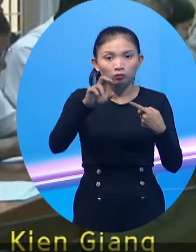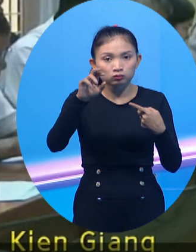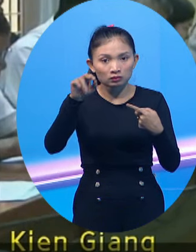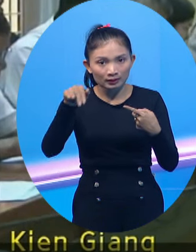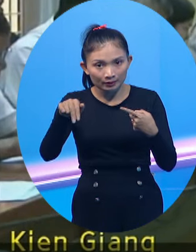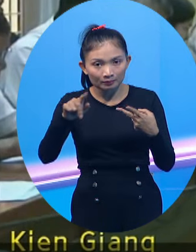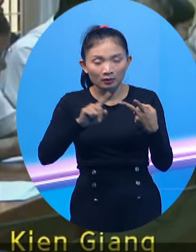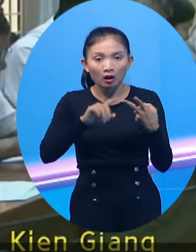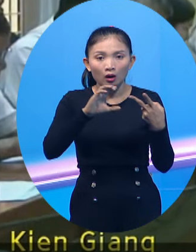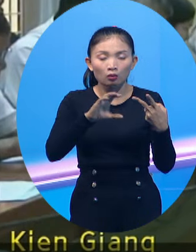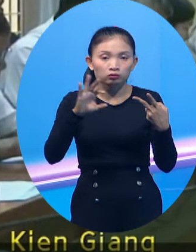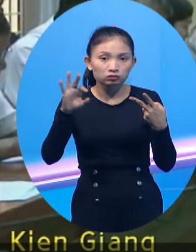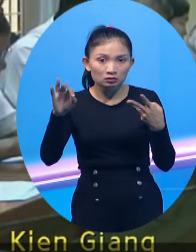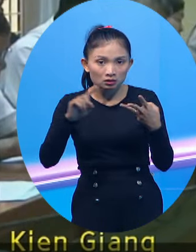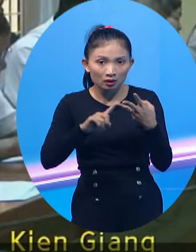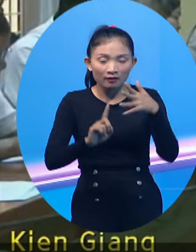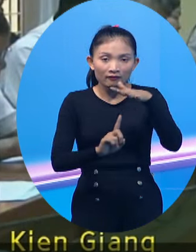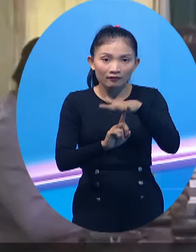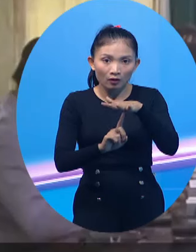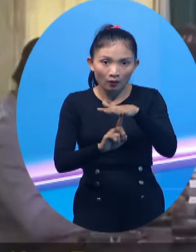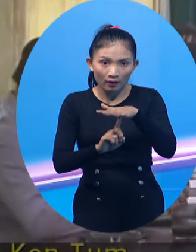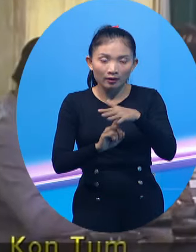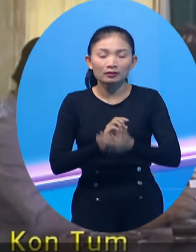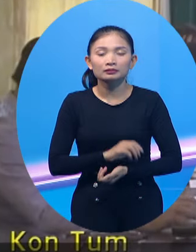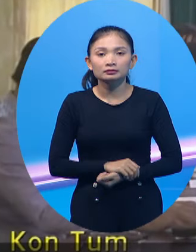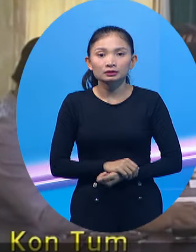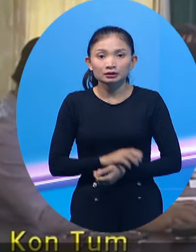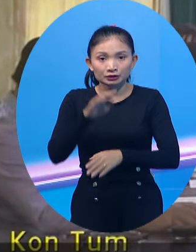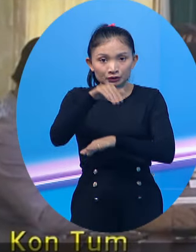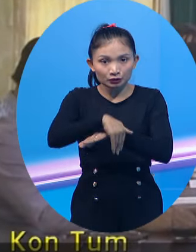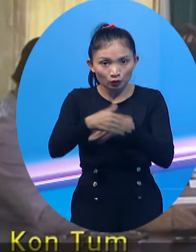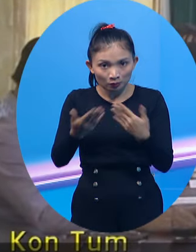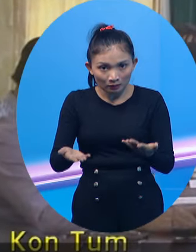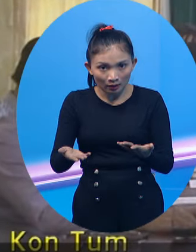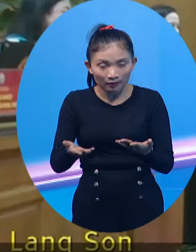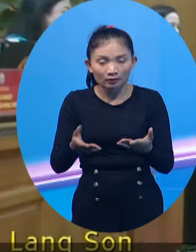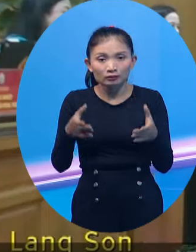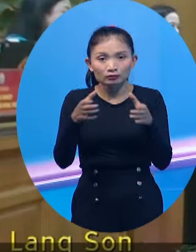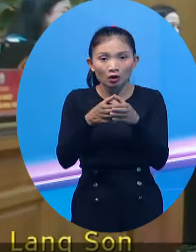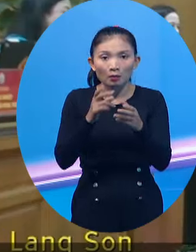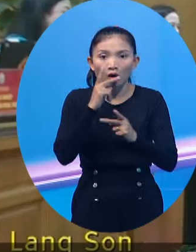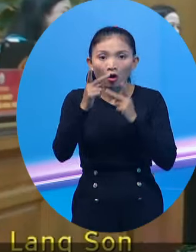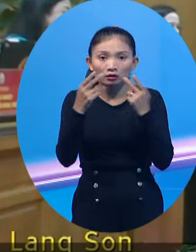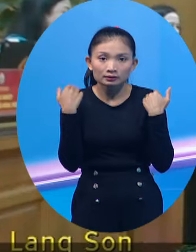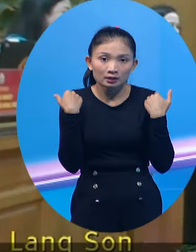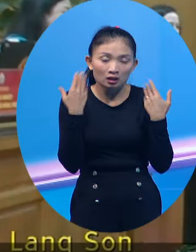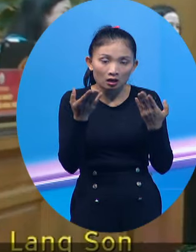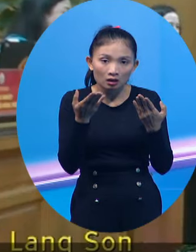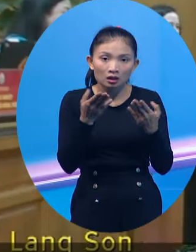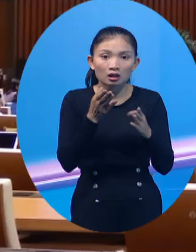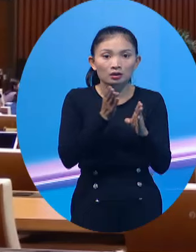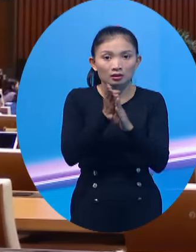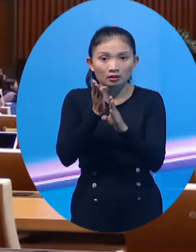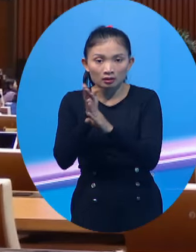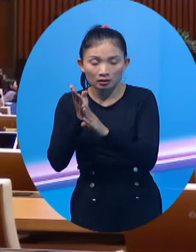lịch Chiều nay các đại biểu chuyển sang chấ vấn nhóm vấn đề thứ hai liên quan đến sáu lĩnh vực tư pháp nội vụ An ninh trật tự an toàn xã hội